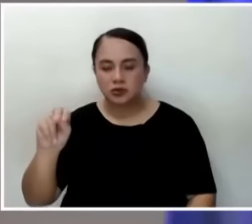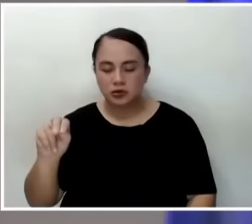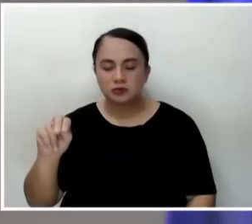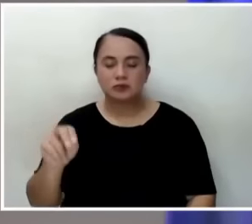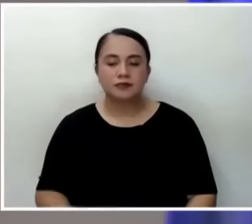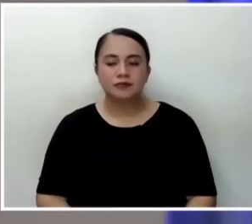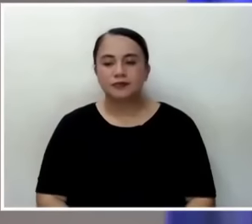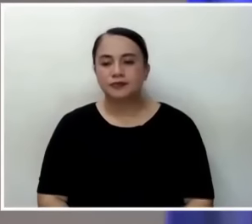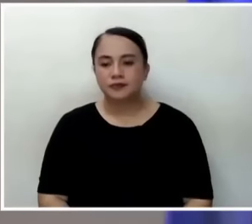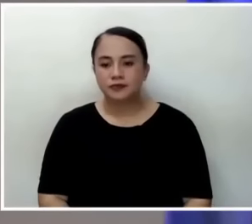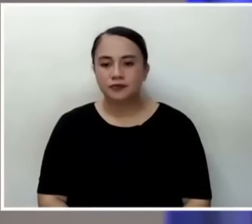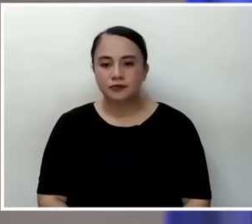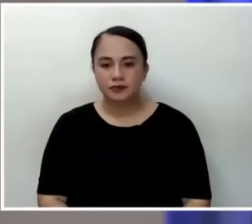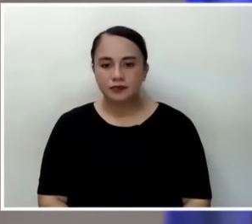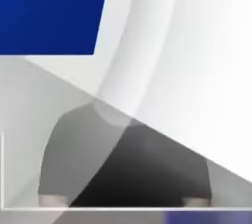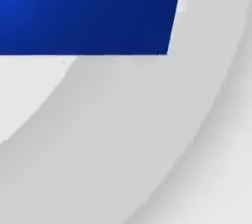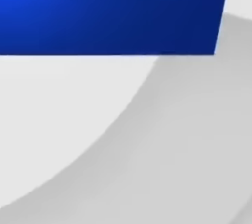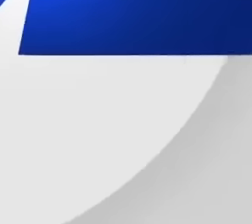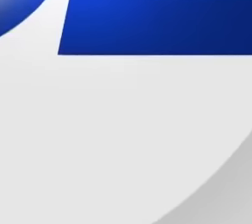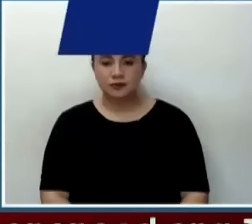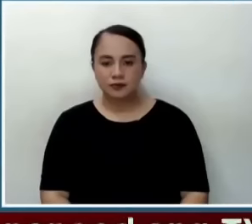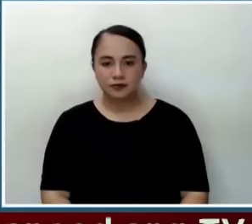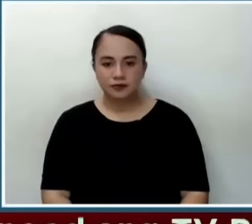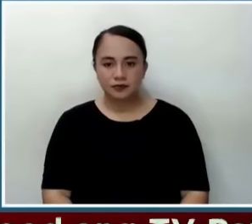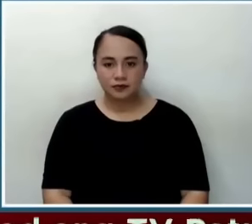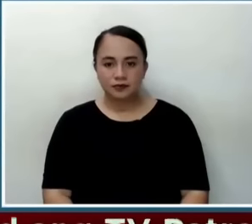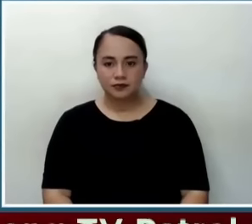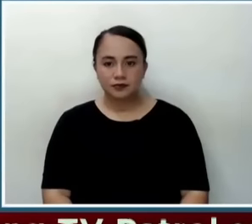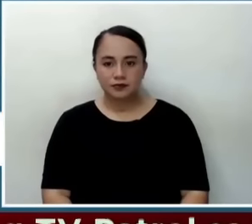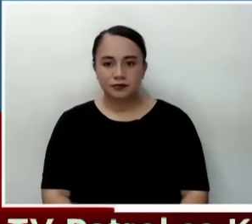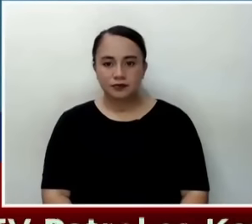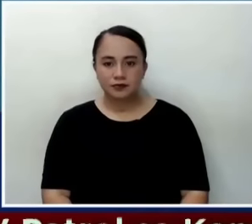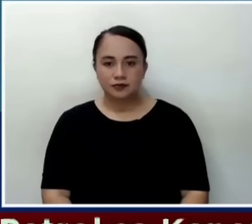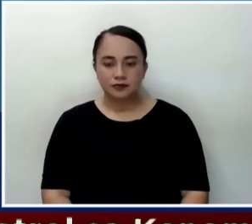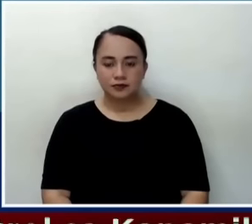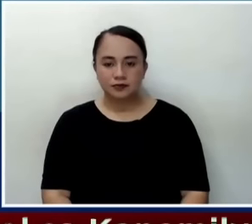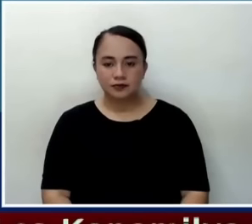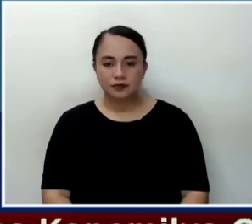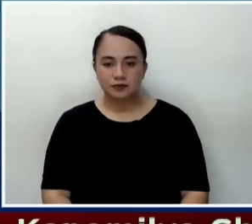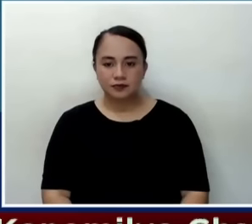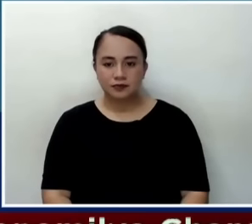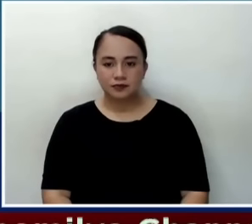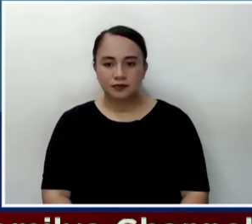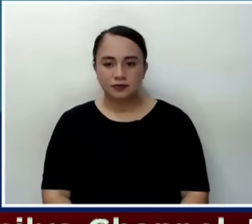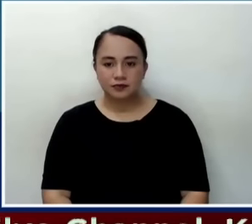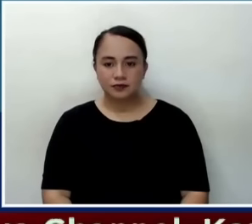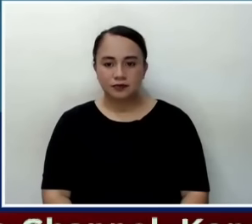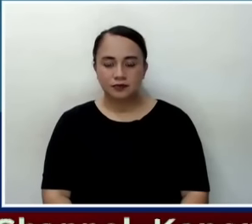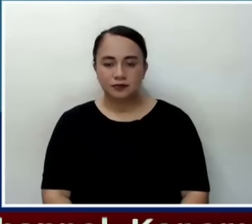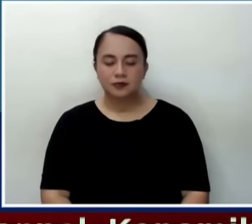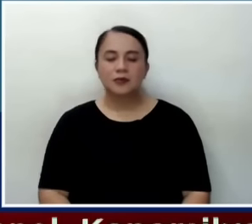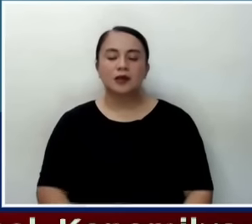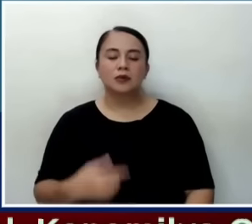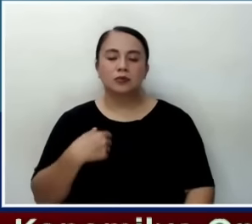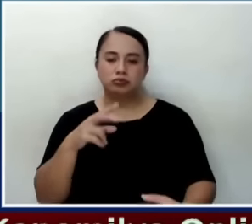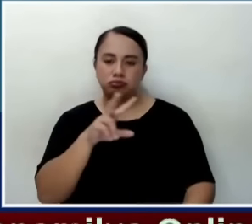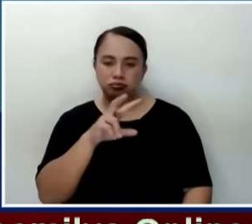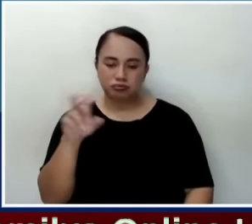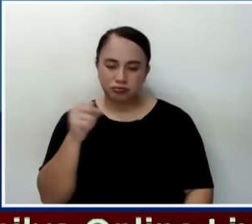Nagpapatrol, Diane Castillejo. Lumaban si John Ceniza